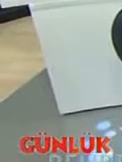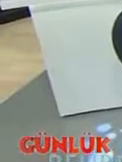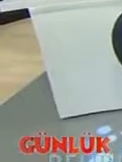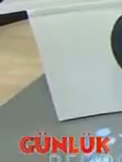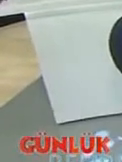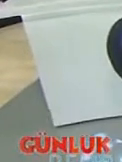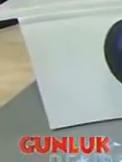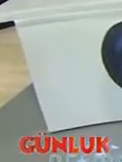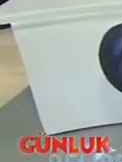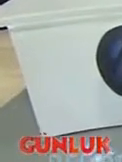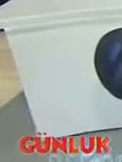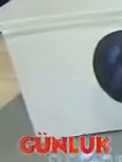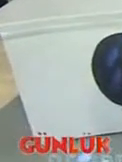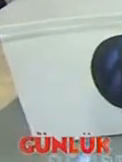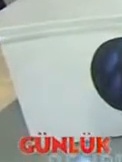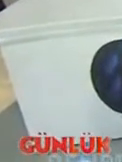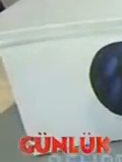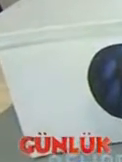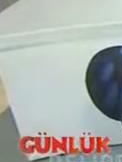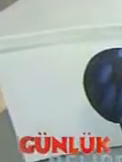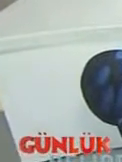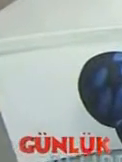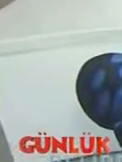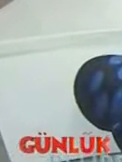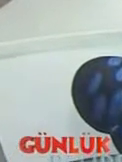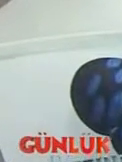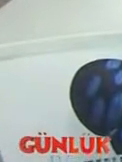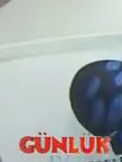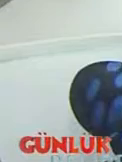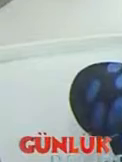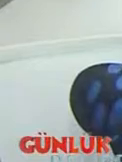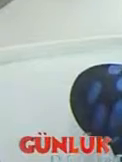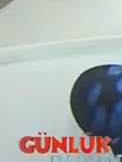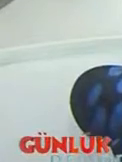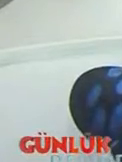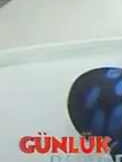Muğla'nın 3 harfli ilçesi. Muş değil.